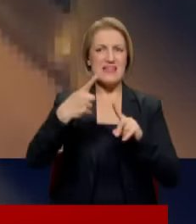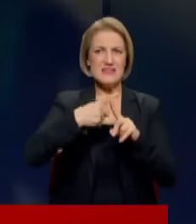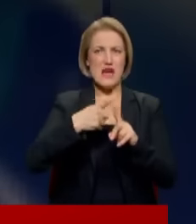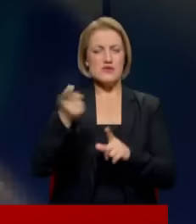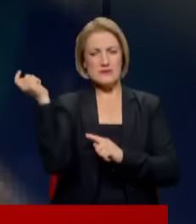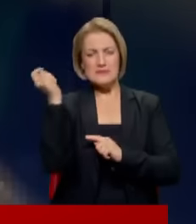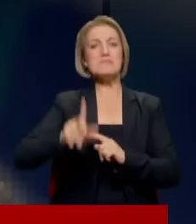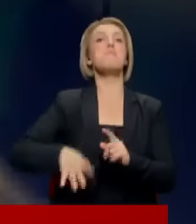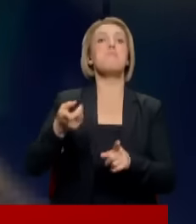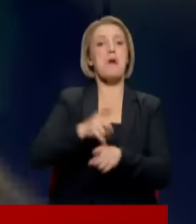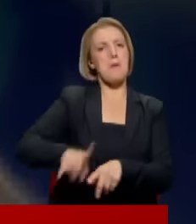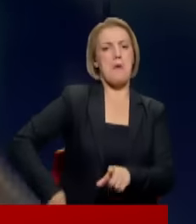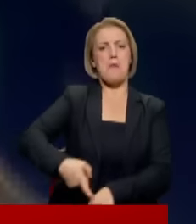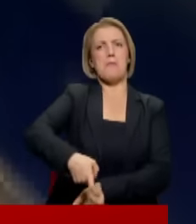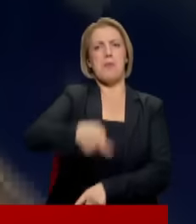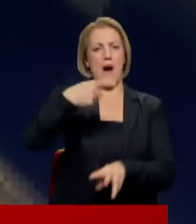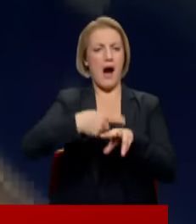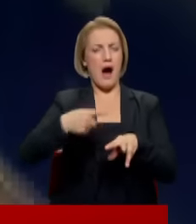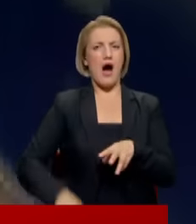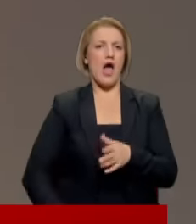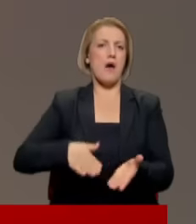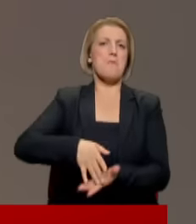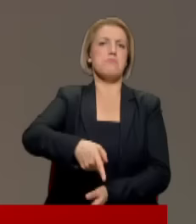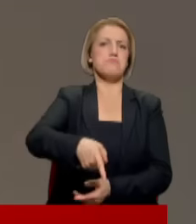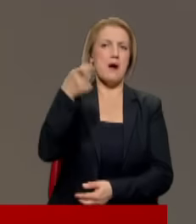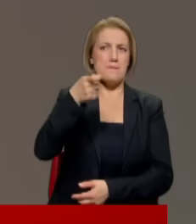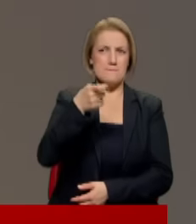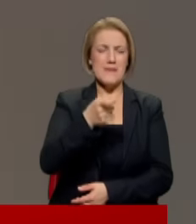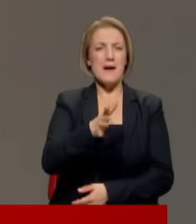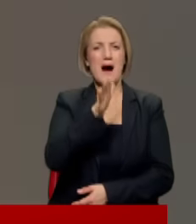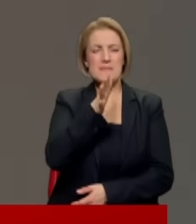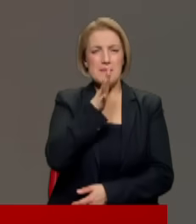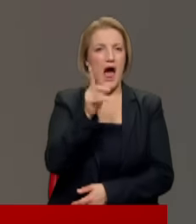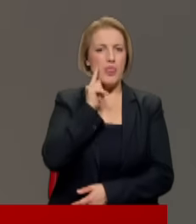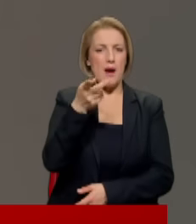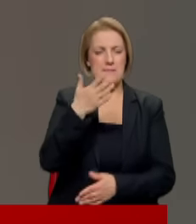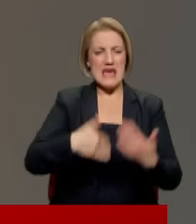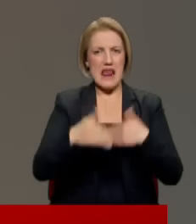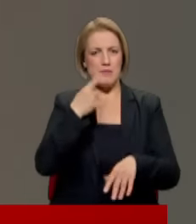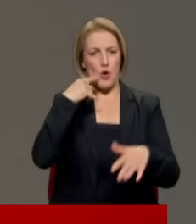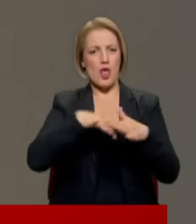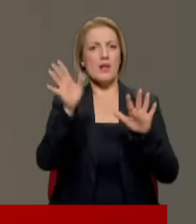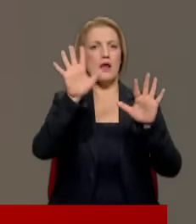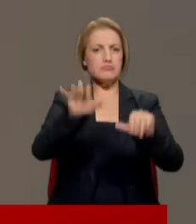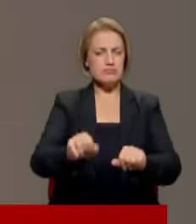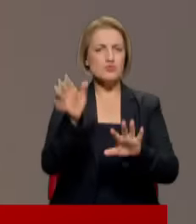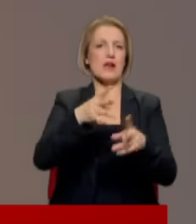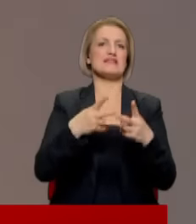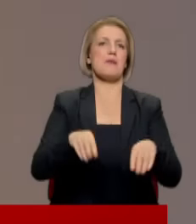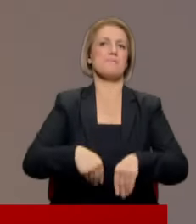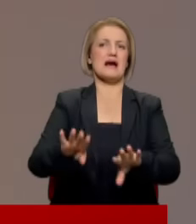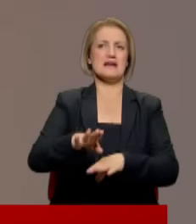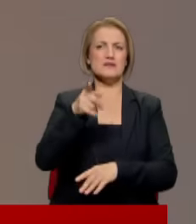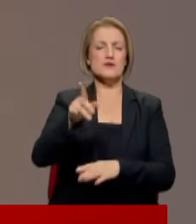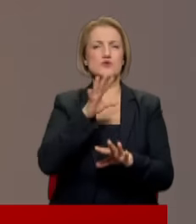job yerine silahına sarıldı aa'yı ayağından vurdu kasten yaralama suçundan gözaltına alınıp serbest bırakıldı